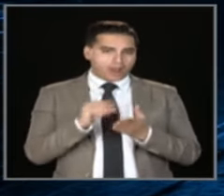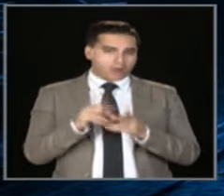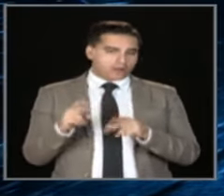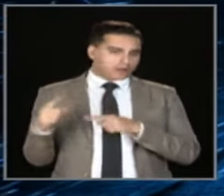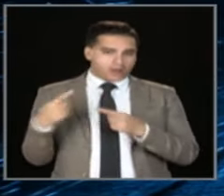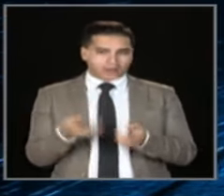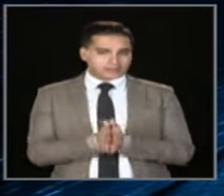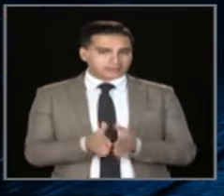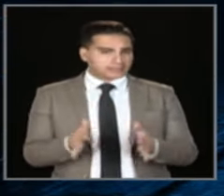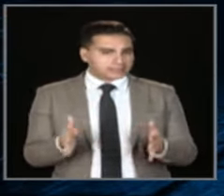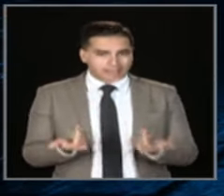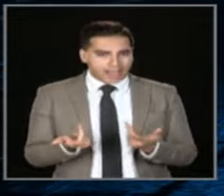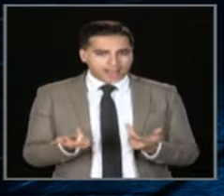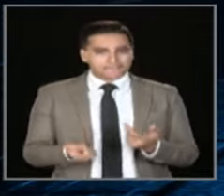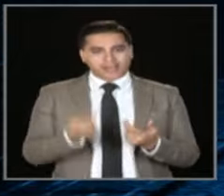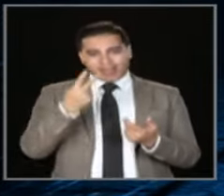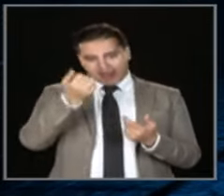النقط من أول حلقة لحد دلوقتي